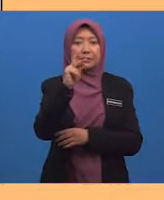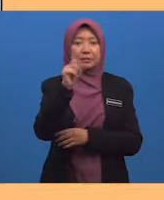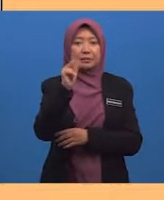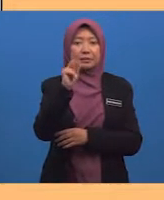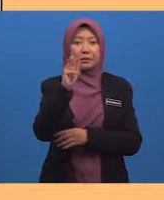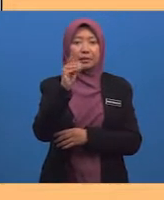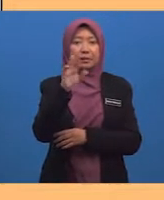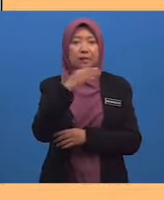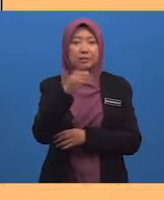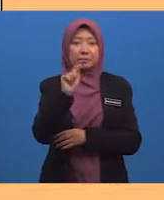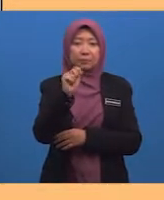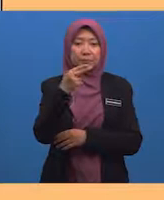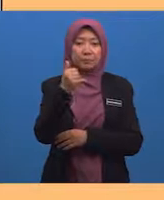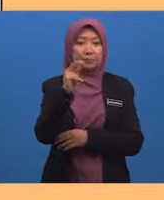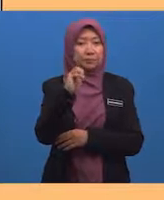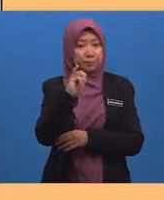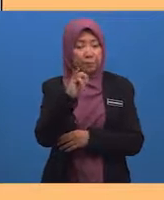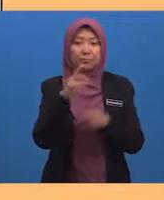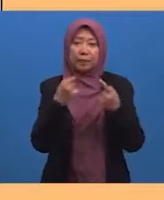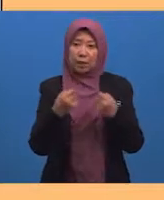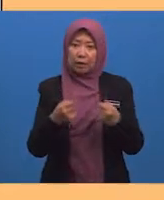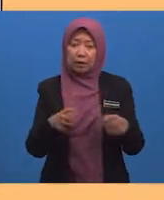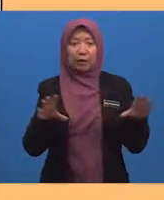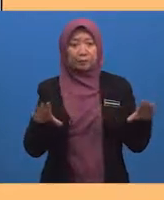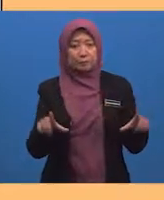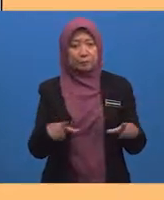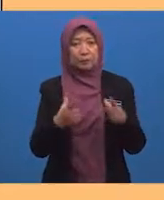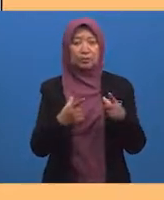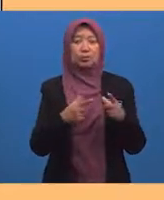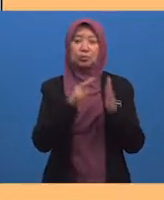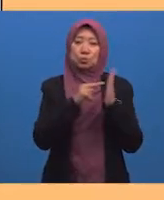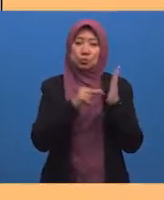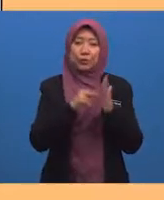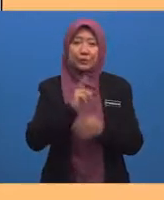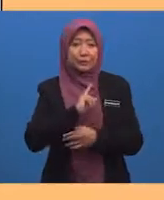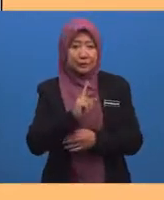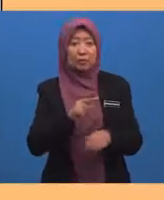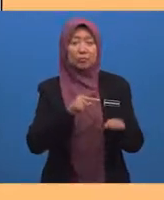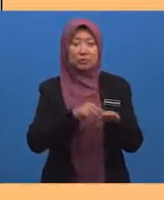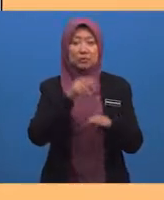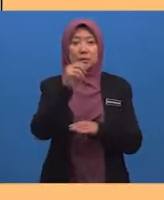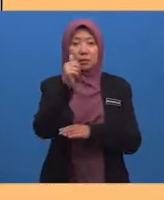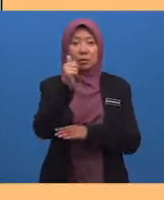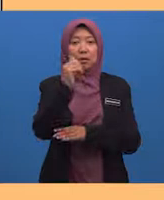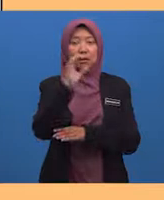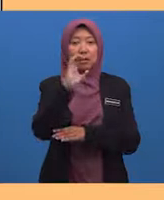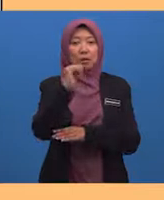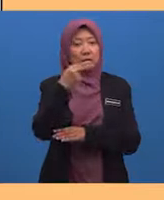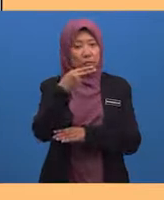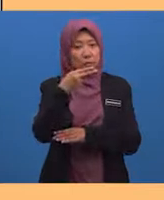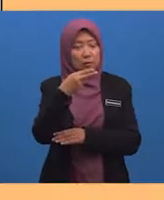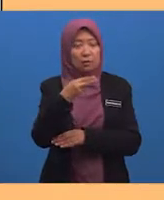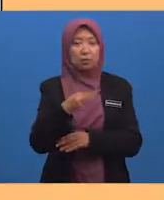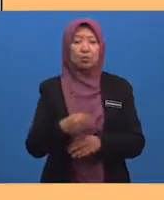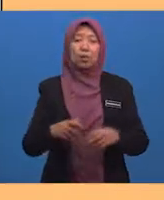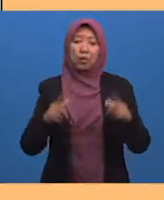Sultan Iskandar Muda Mahkota Alam telah melaksanakan undang-undang Islam di Aceh dengan menubuhkan